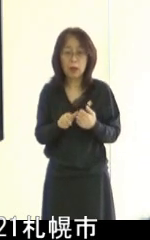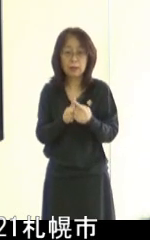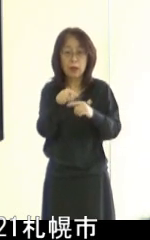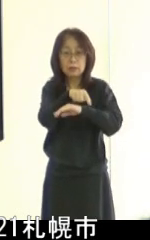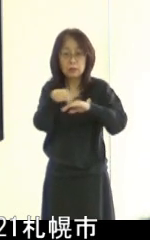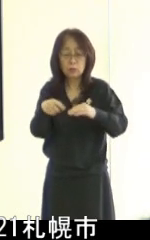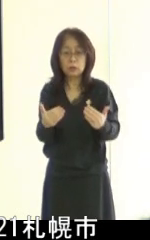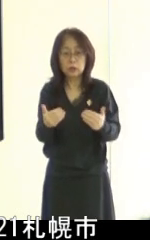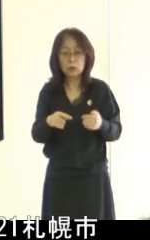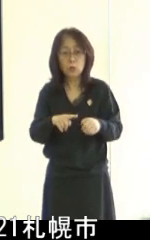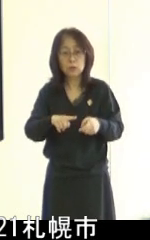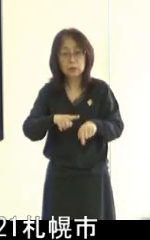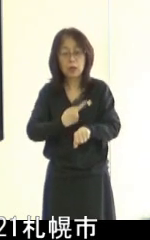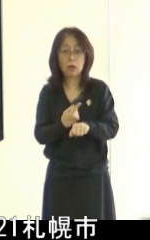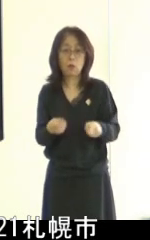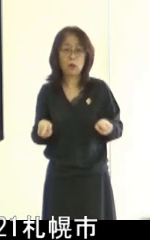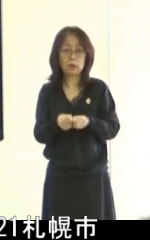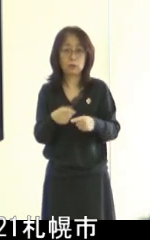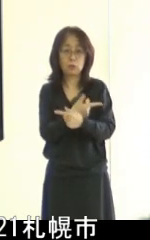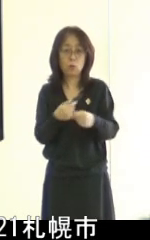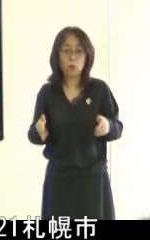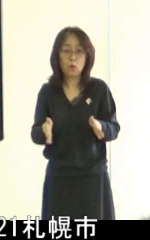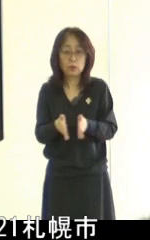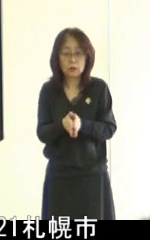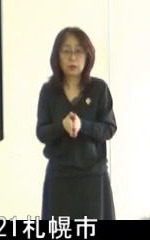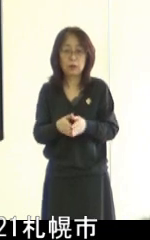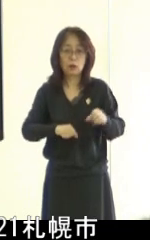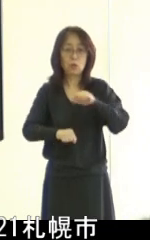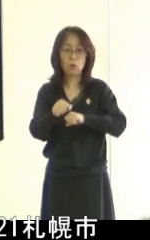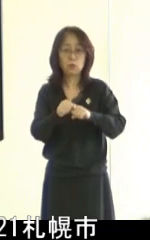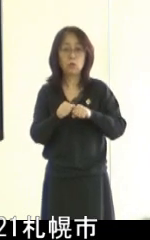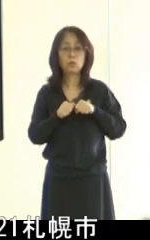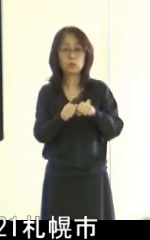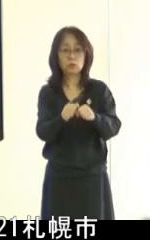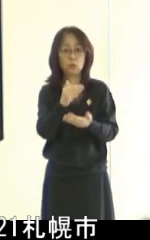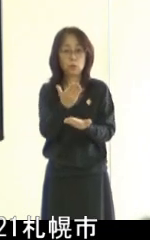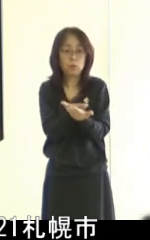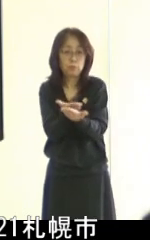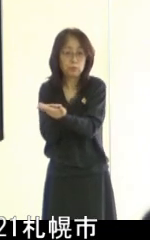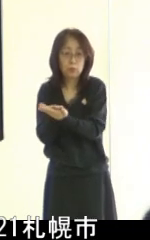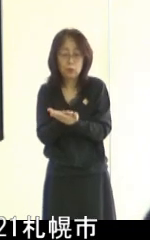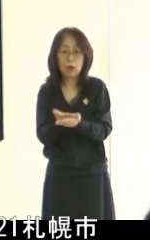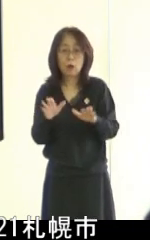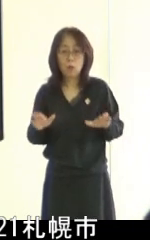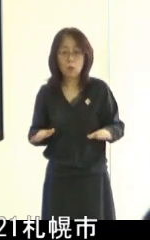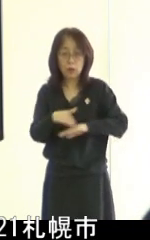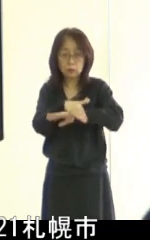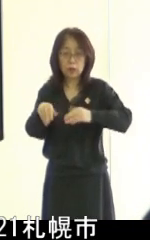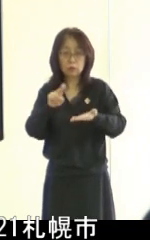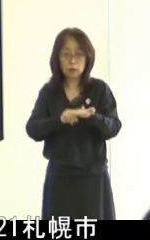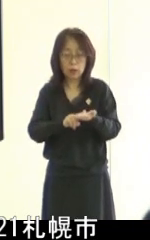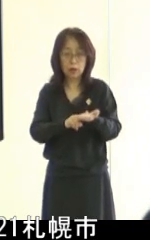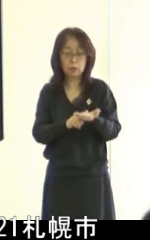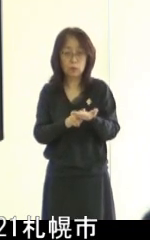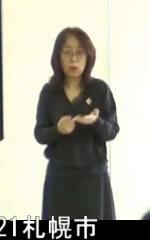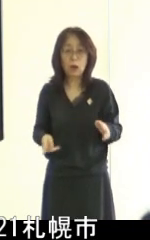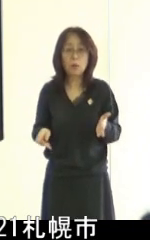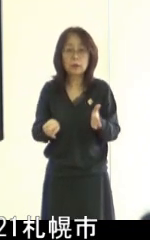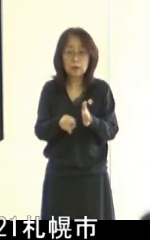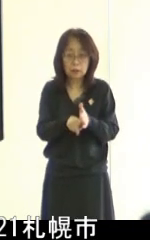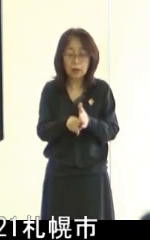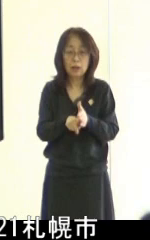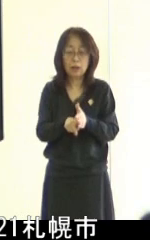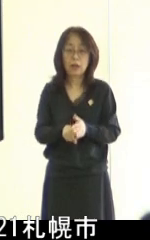共有し行動していくことが求められますことからこのたびの計画の策定と併せまして機構非常